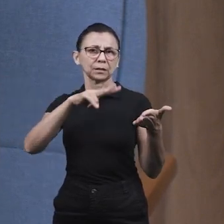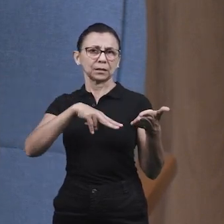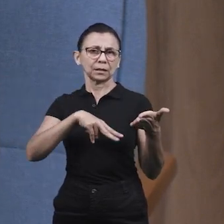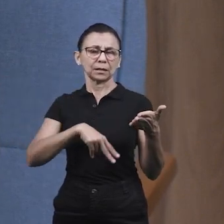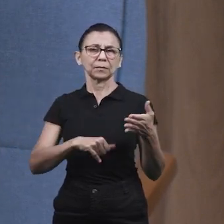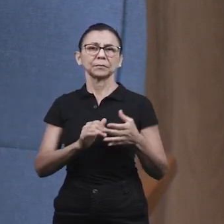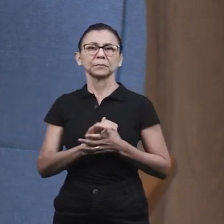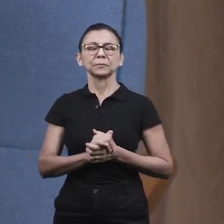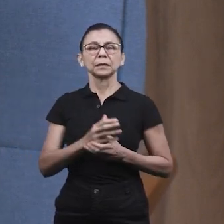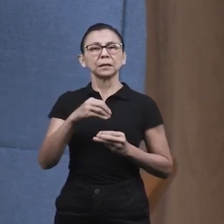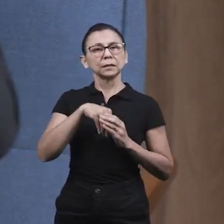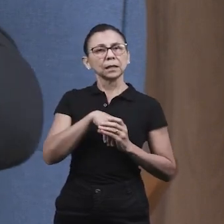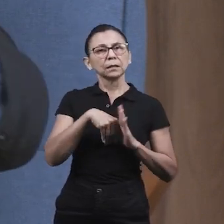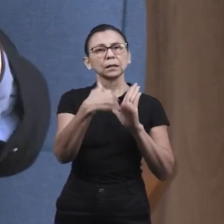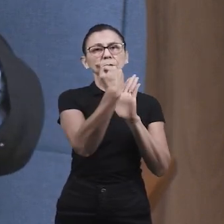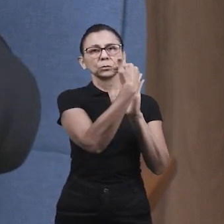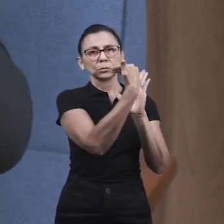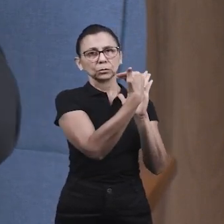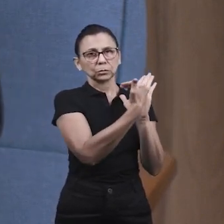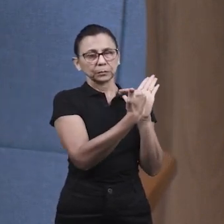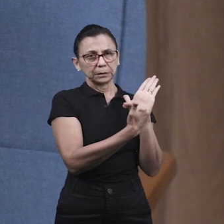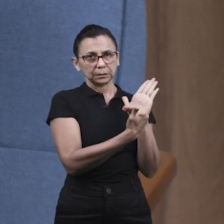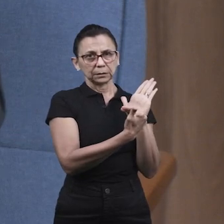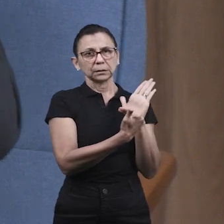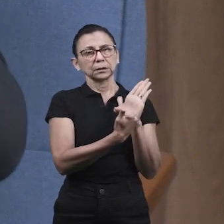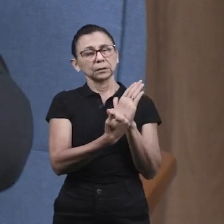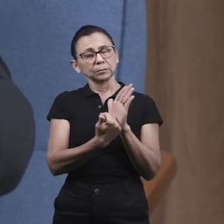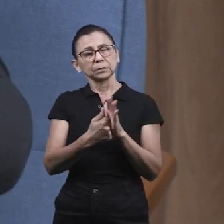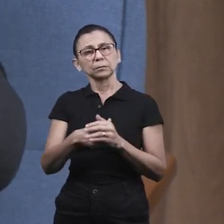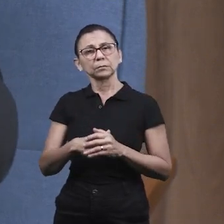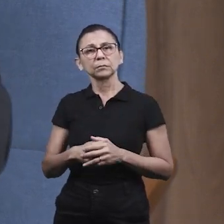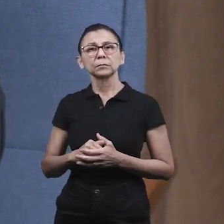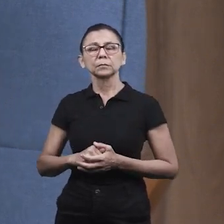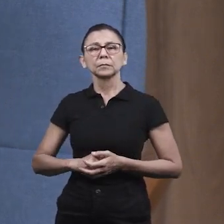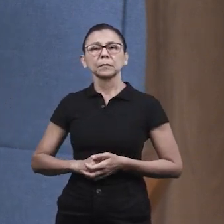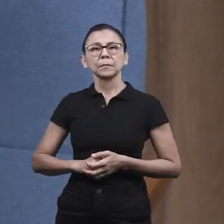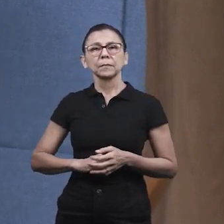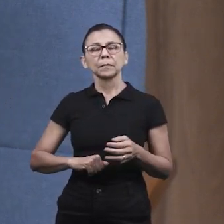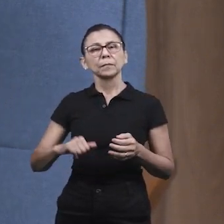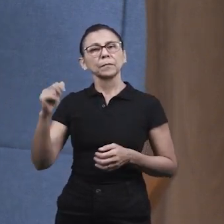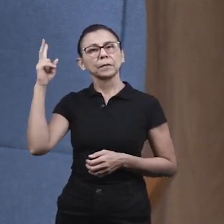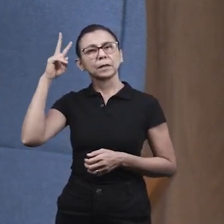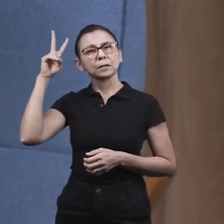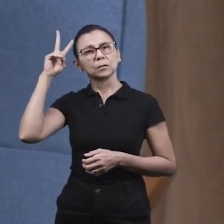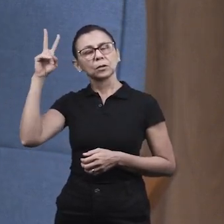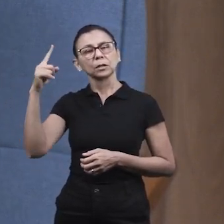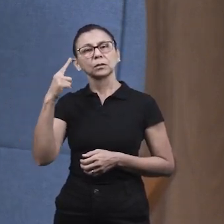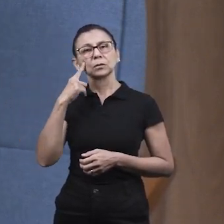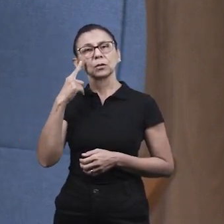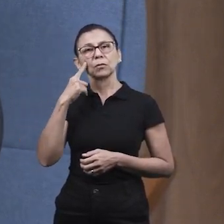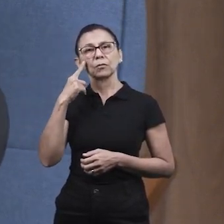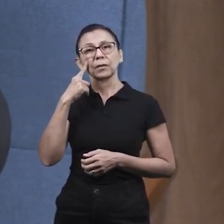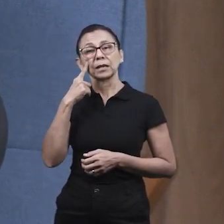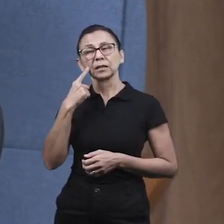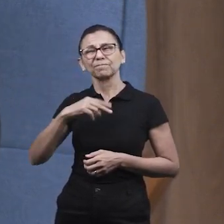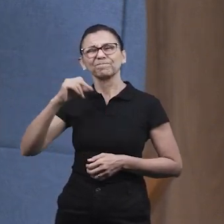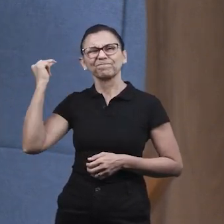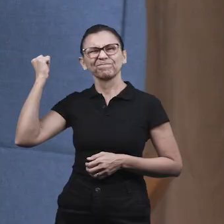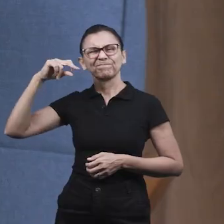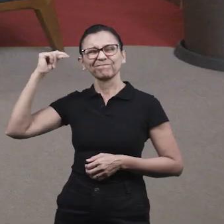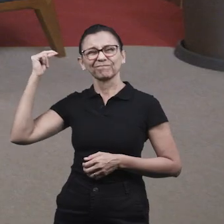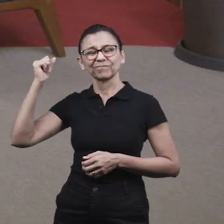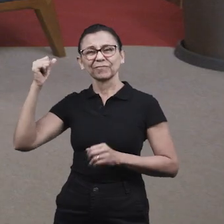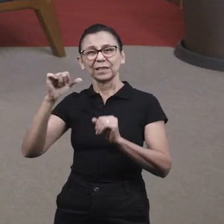examen des Écritures a été une de ses parties, un de ses principes, historiquement.